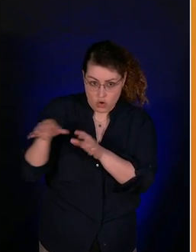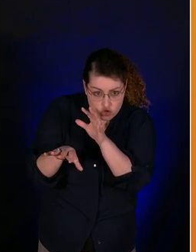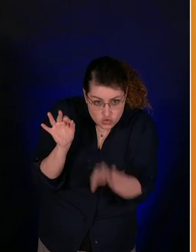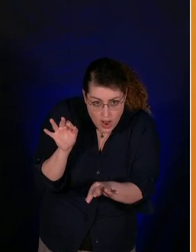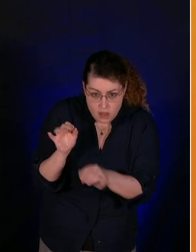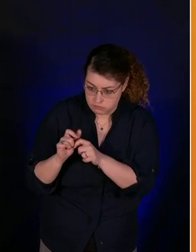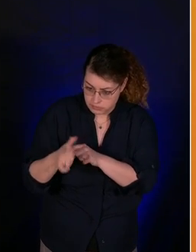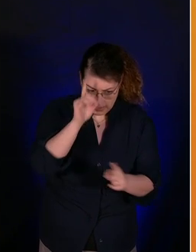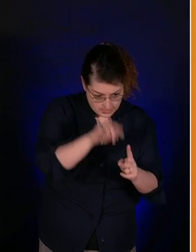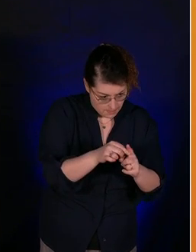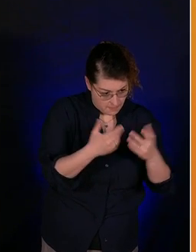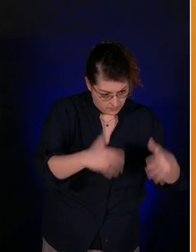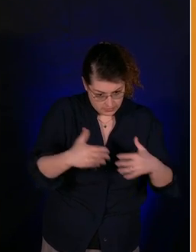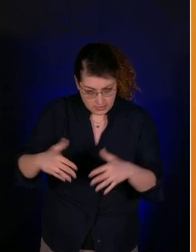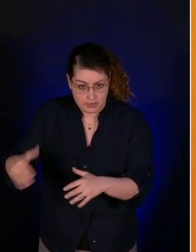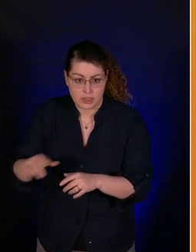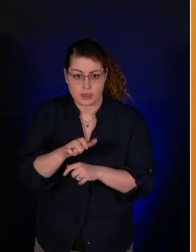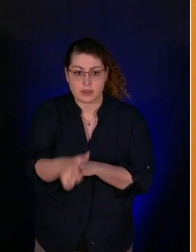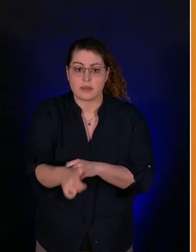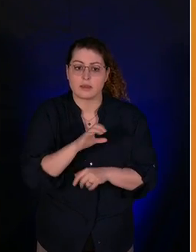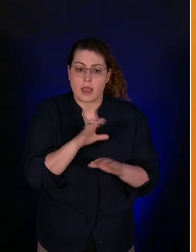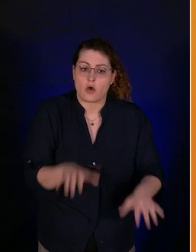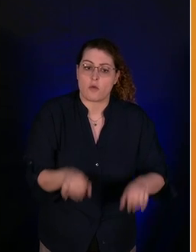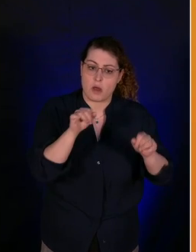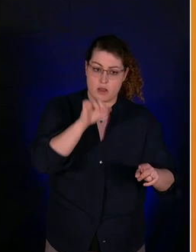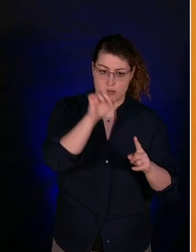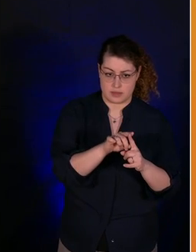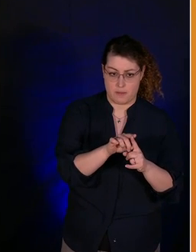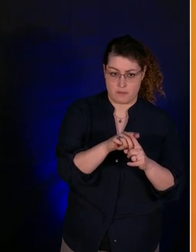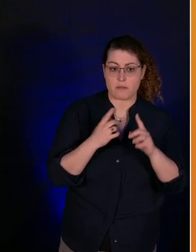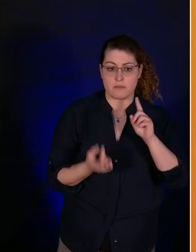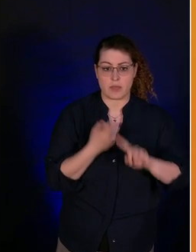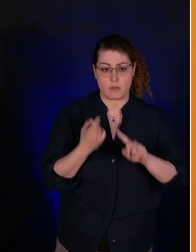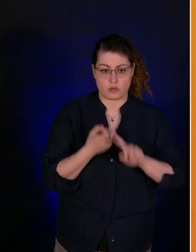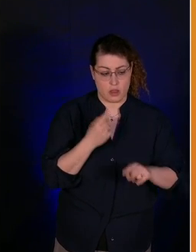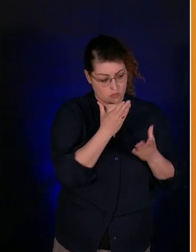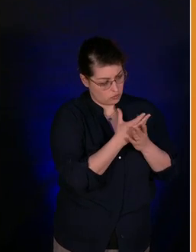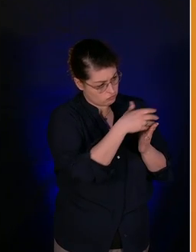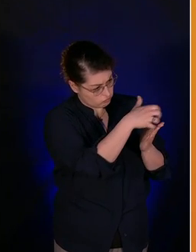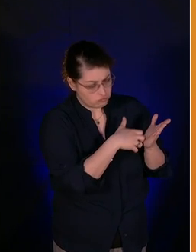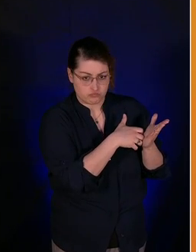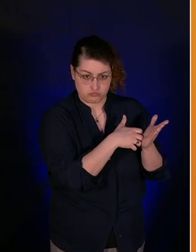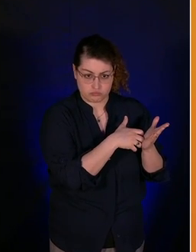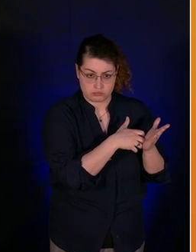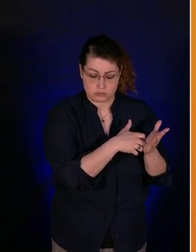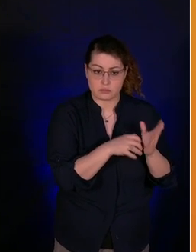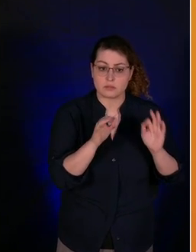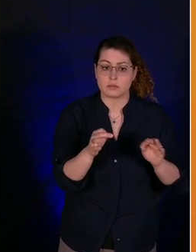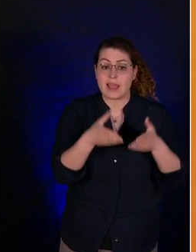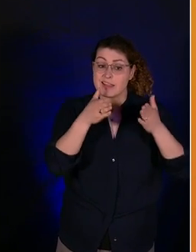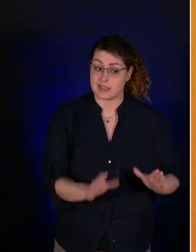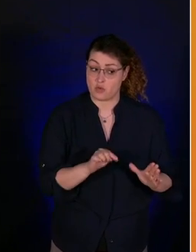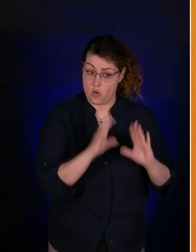chaque thème des résolutions, reprenant les éléments saillants de ce qui est développé dans le texte. Ces résolutions sont là